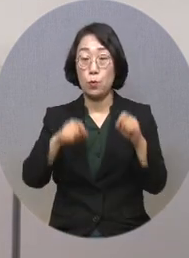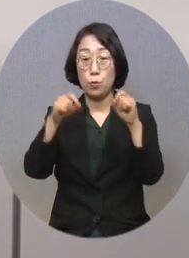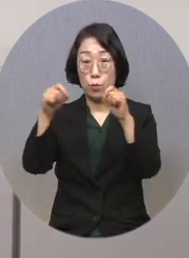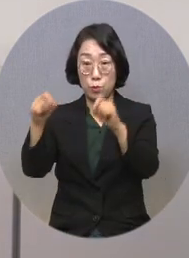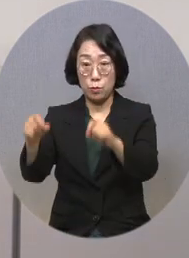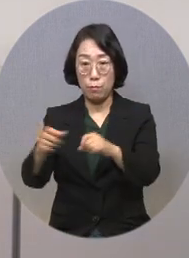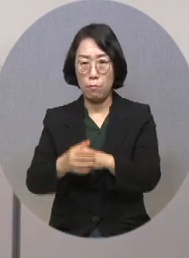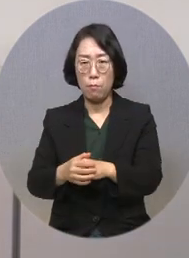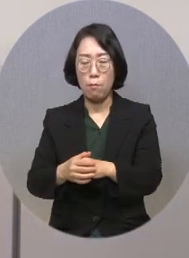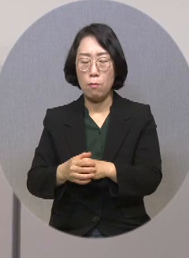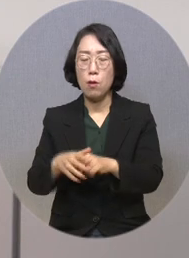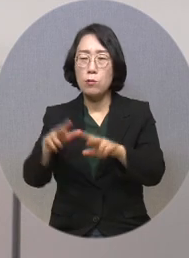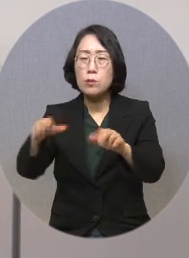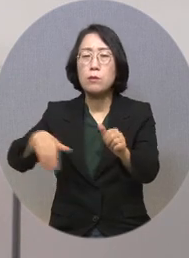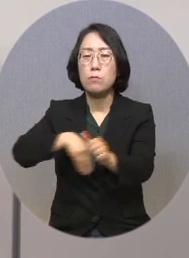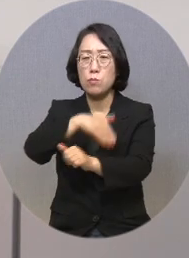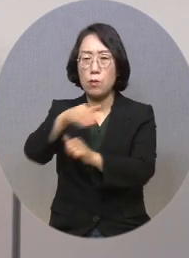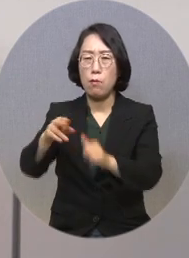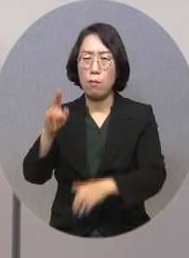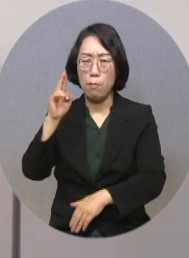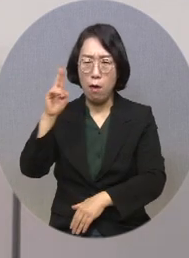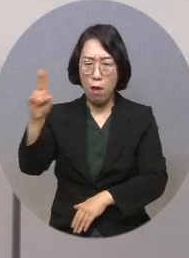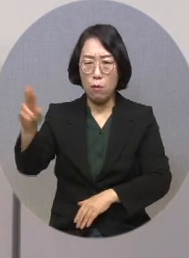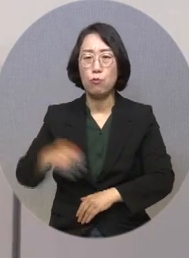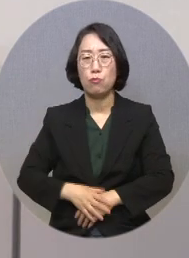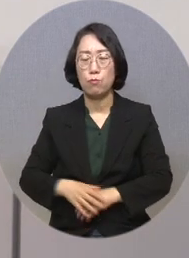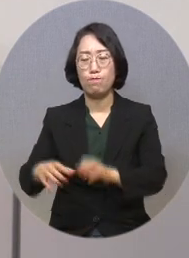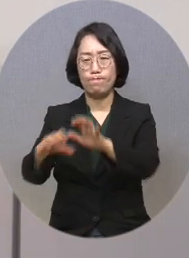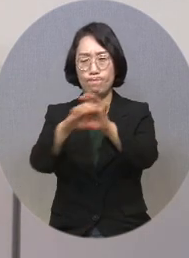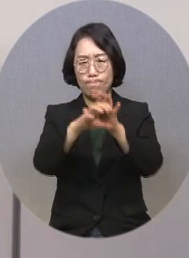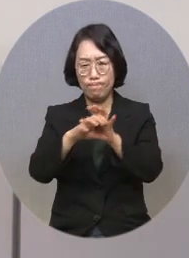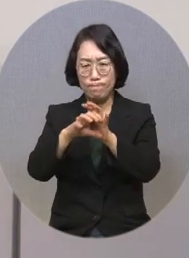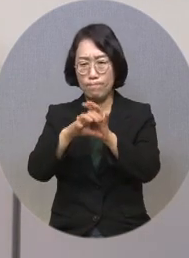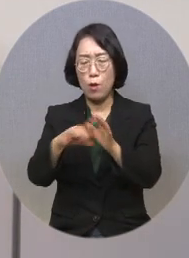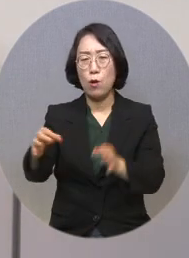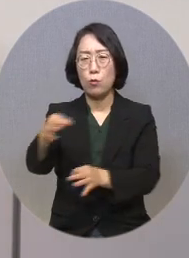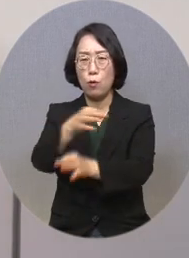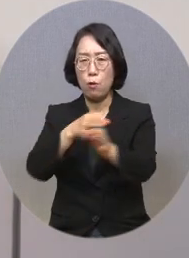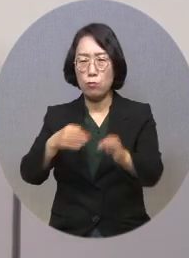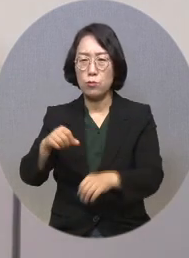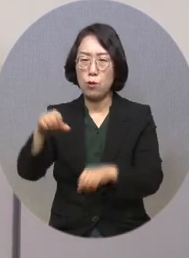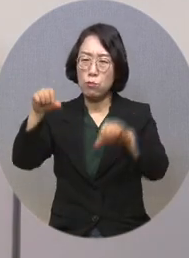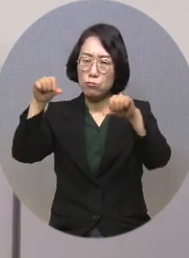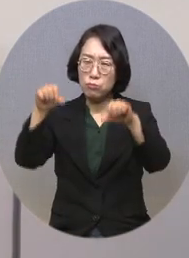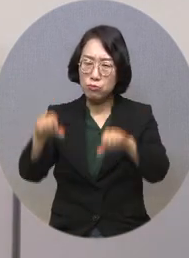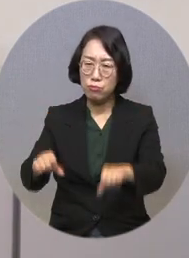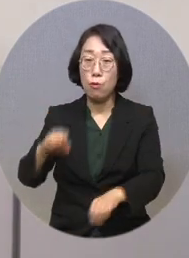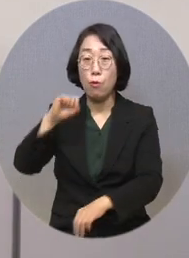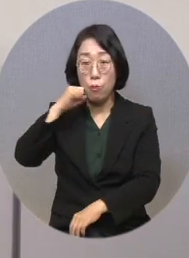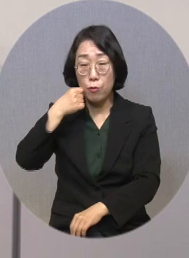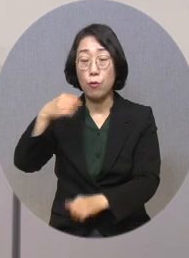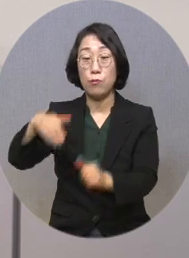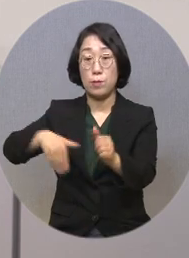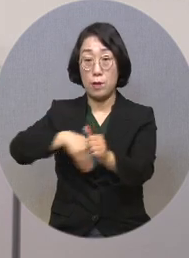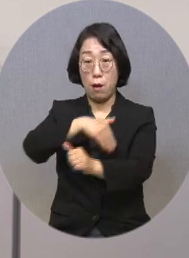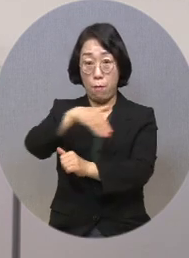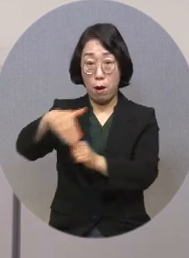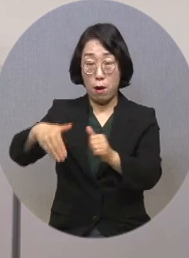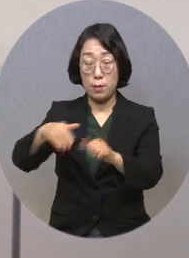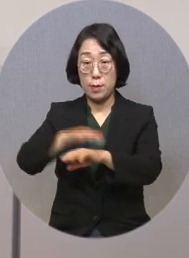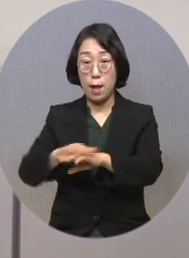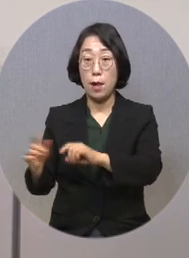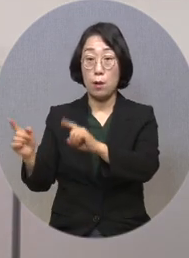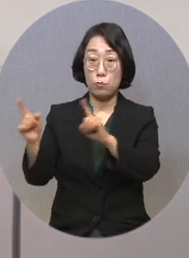전대미문의 감염병 사태로 꽁꽁 얼어붙은 지역경제를 살리기 위해서는 평생